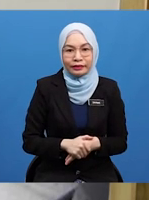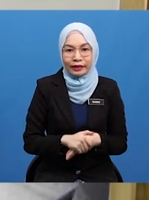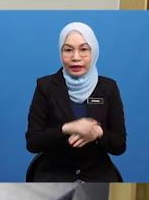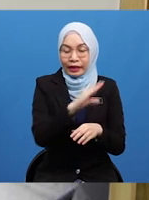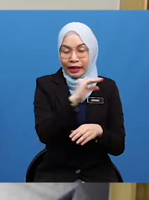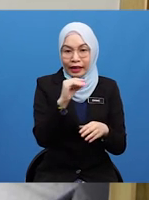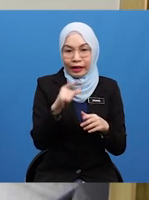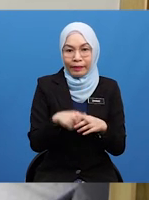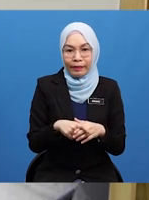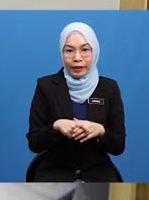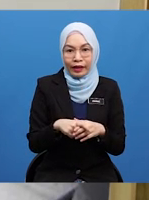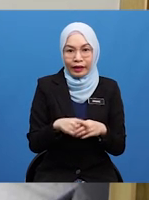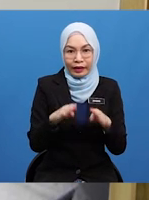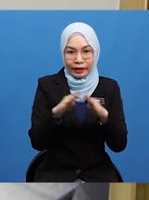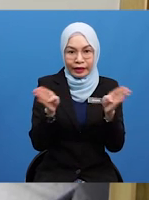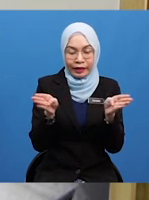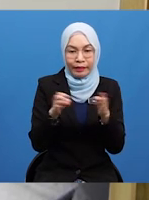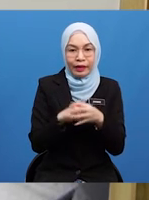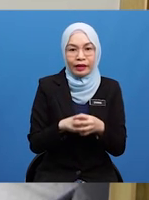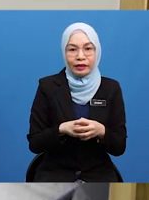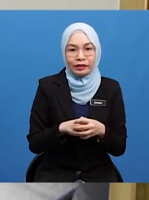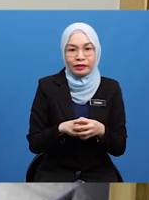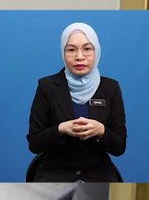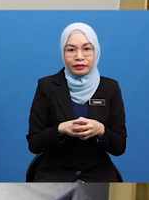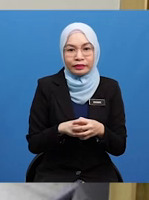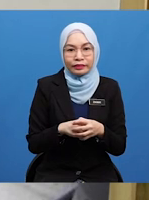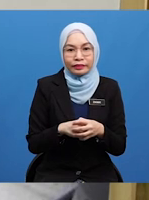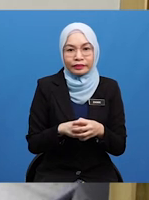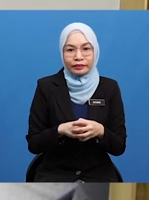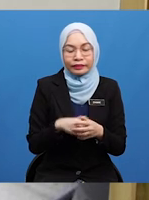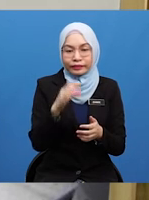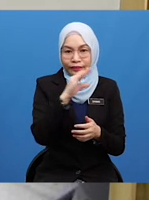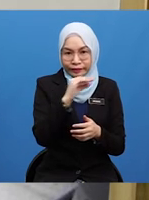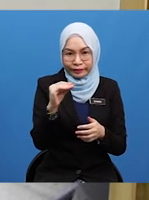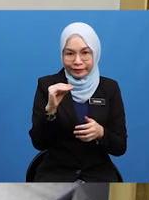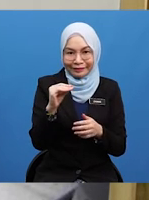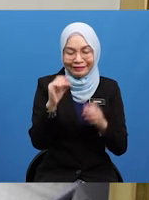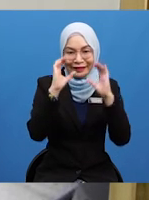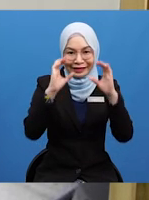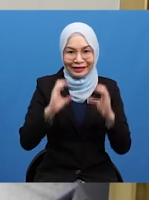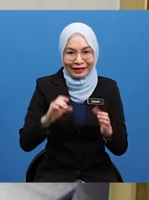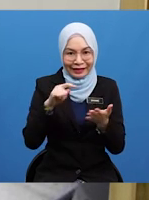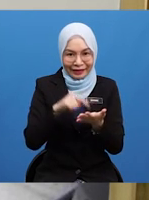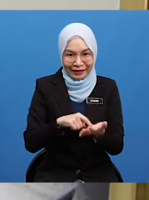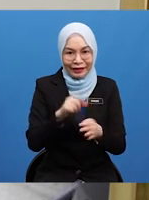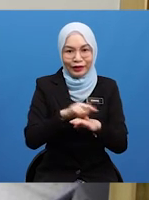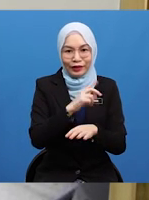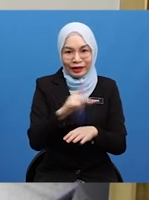bolehlah menggunakan formula isi padu atau kubus yang berukuran 1 cm